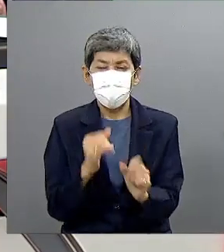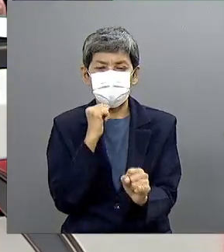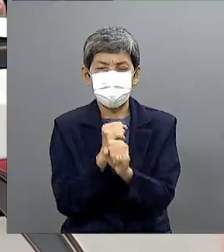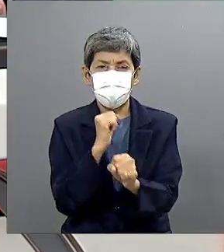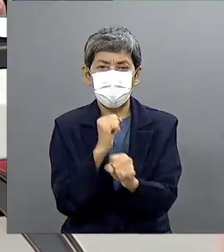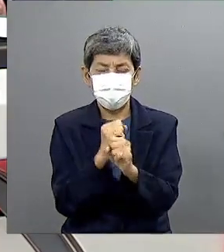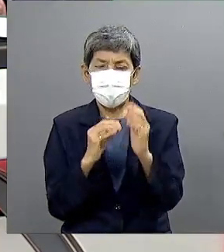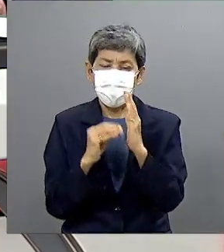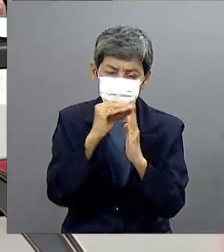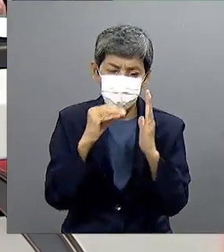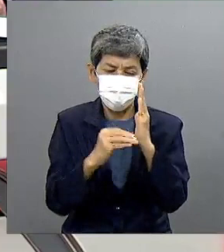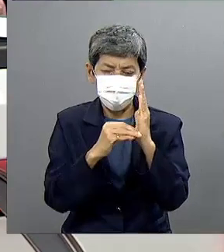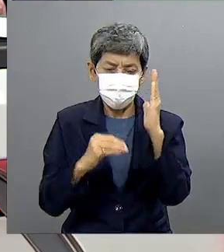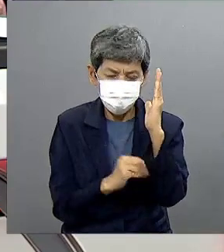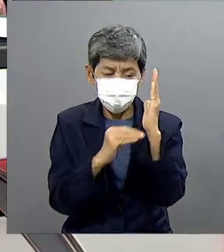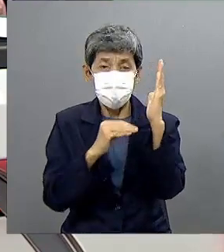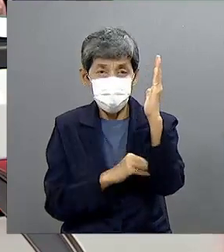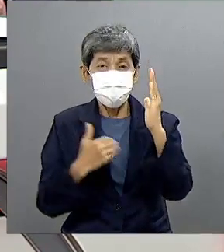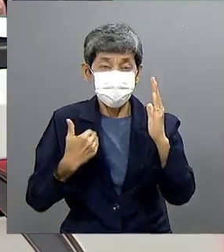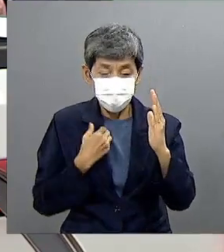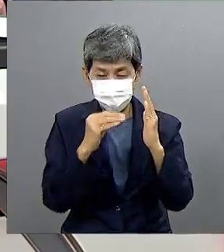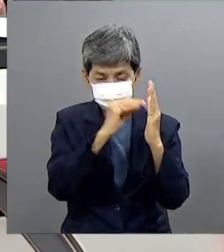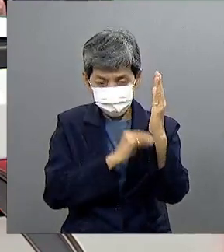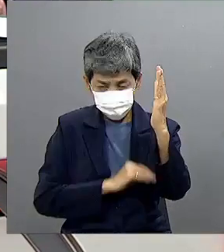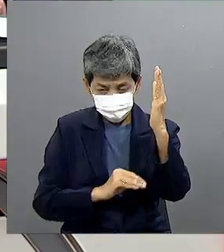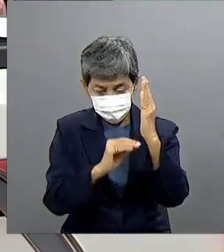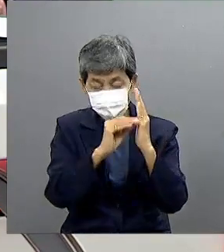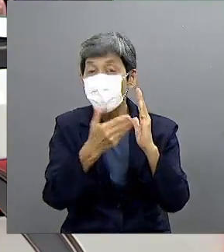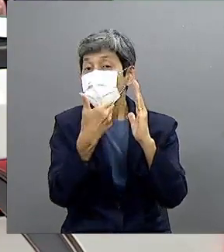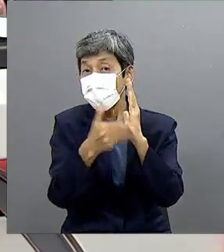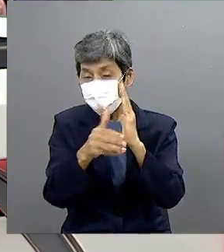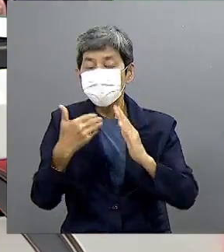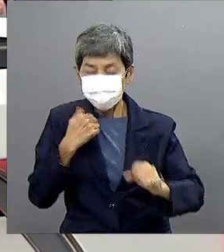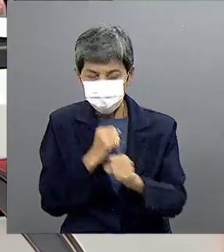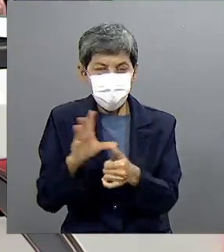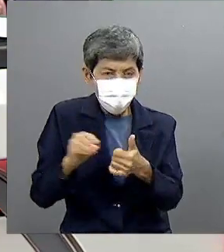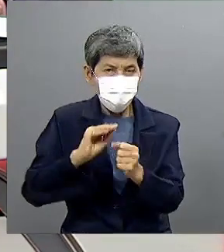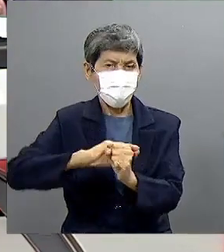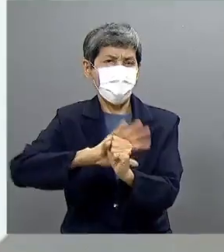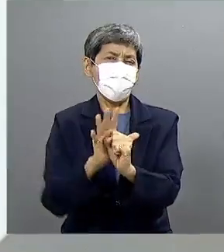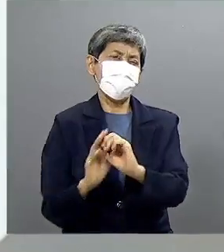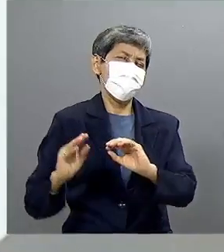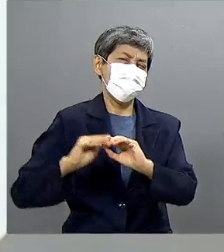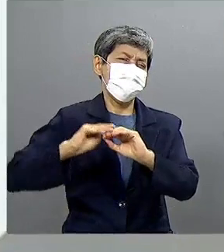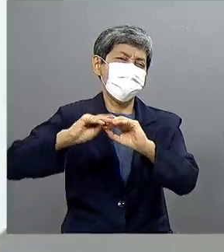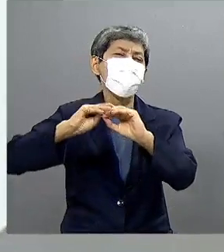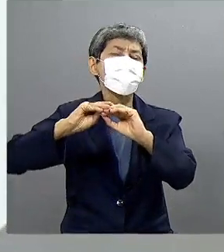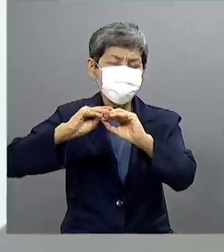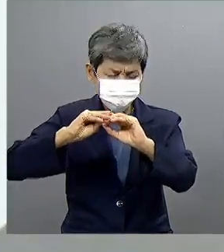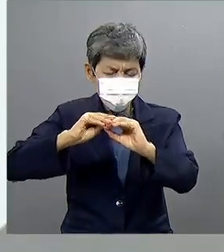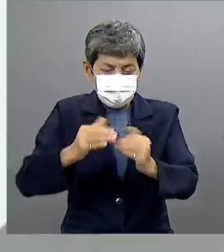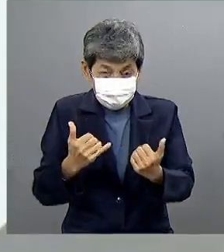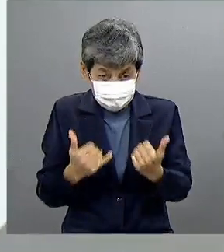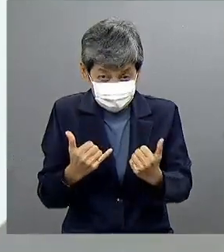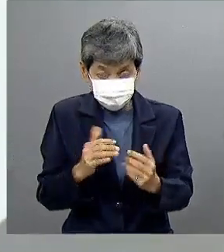ลับบ้านนะคะขณะที่หลายจังหวัดทางภาคตะวันออกเฉียงเหนือก็พบผู้ติดเชื้อโควิด-19 เพิ่มสูงขึ้นต่อเนื่องค่ะโดยเฉพาะที่จังหวัดอุบลรา